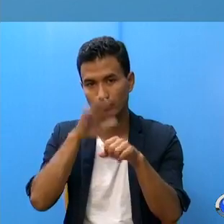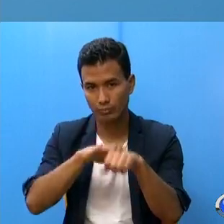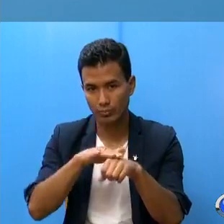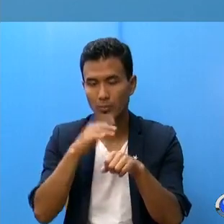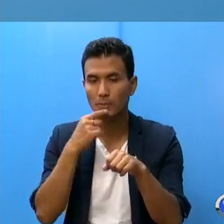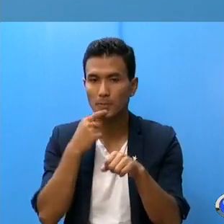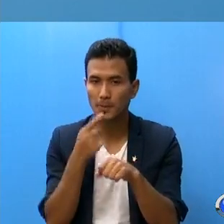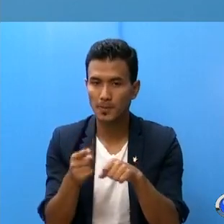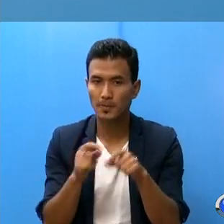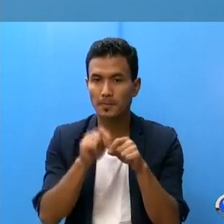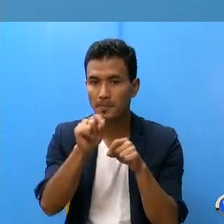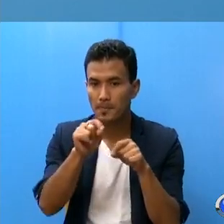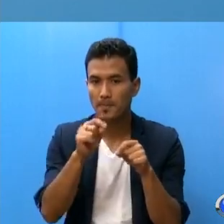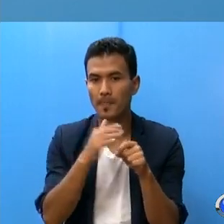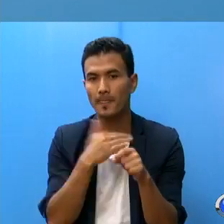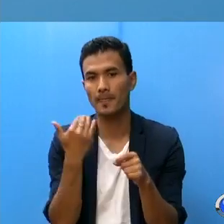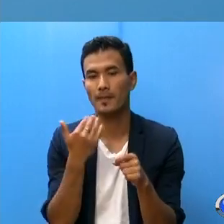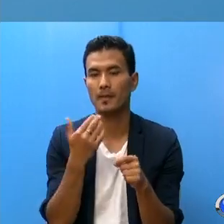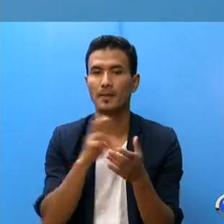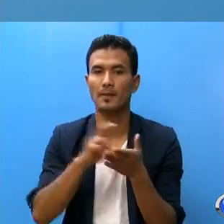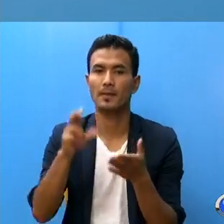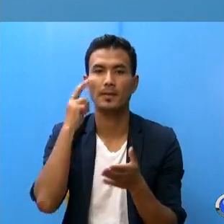अनी बल्ला इसको एक्चुल मोटाल्टी